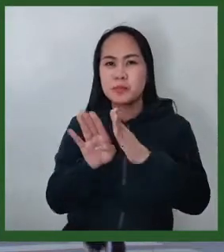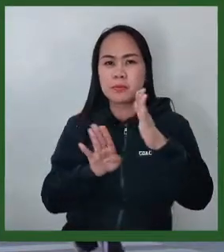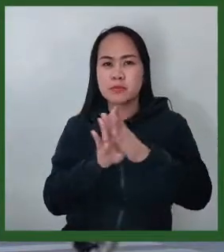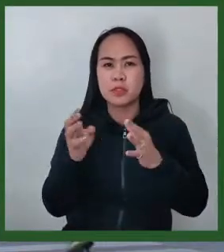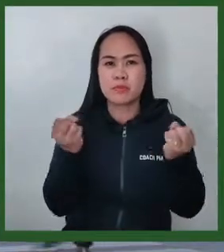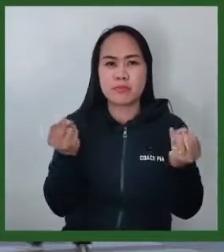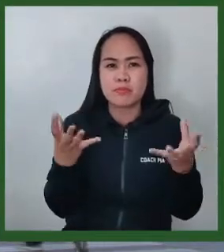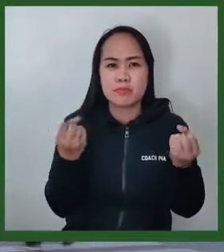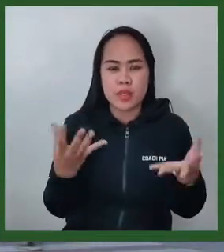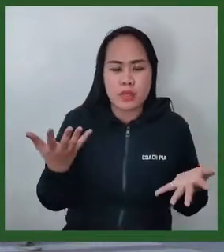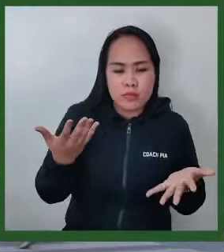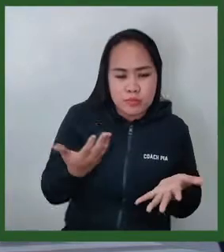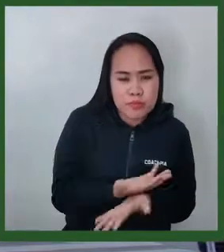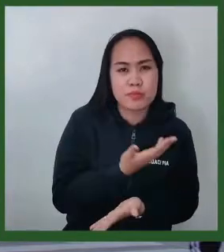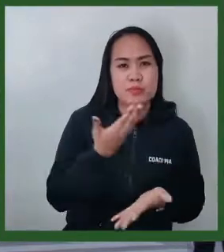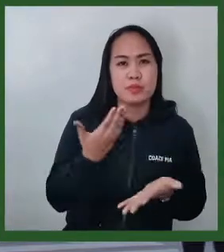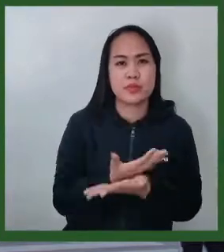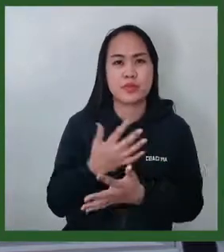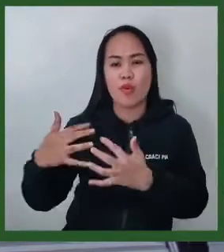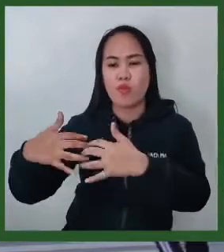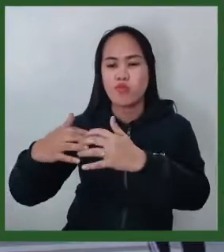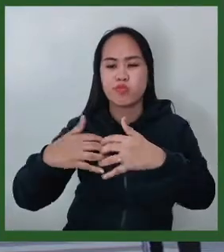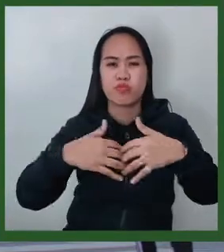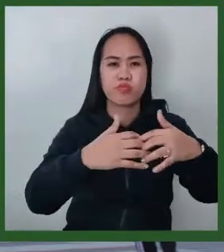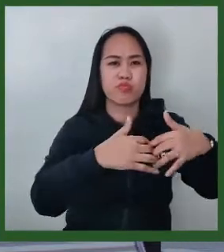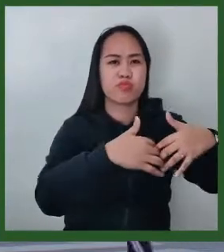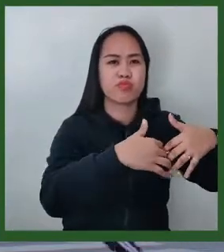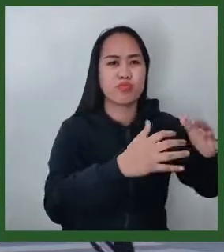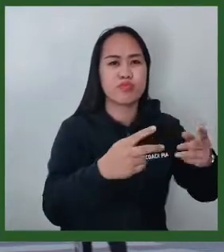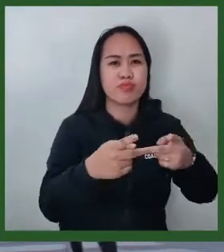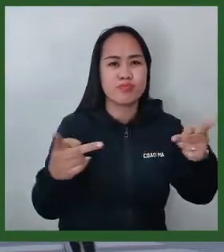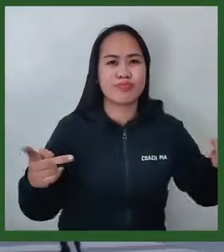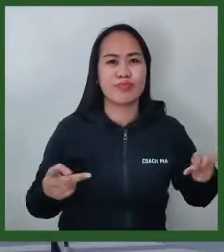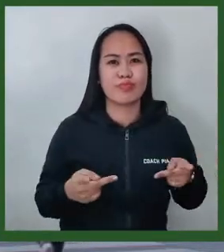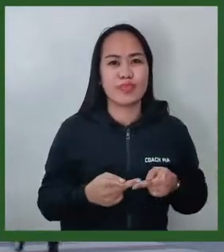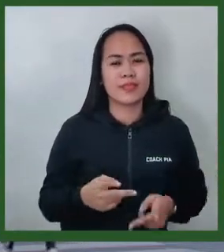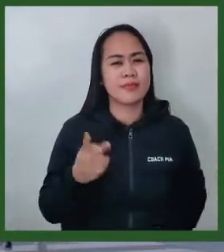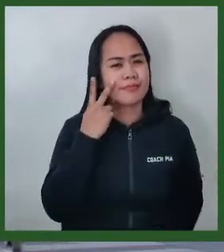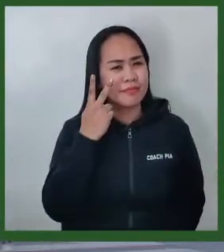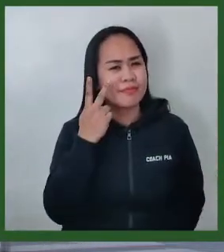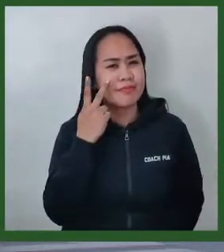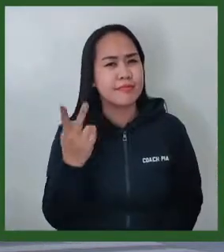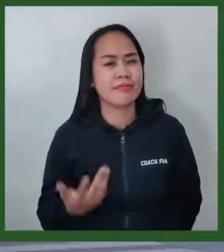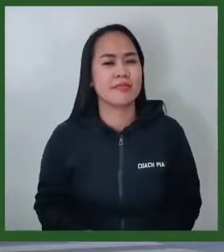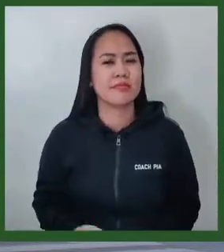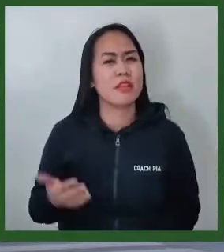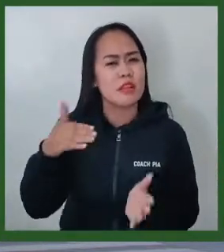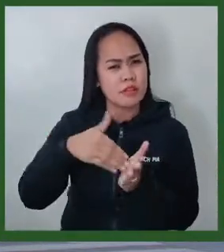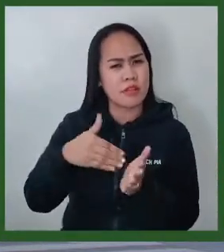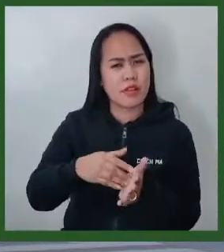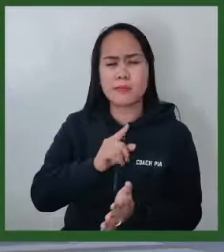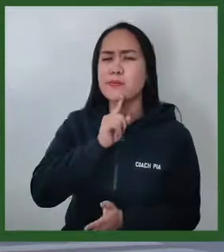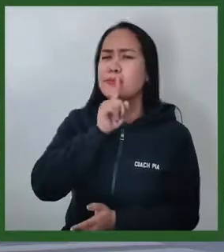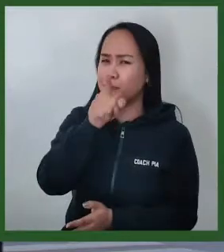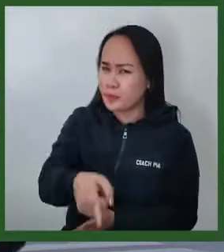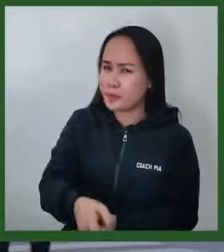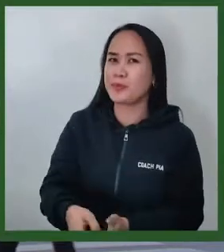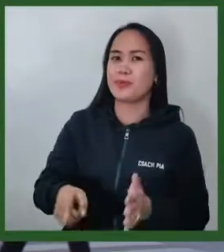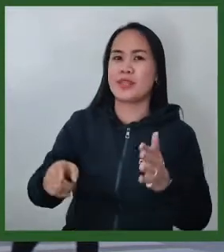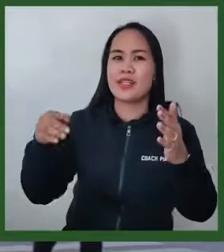mga construction na nagaganap dito po sa area na ito. So, again, doon natin mapapatunayan na ang